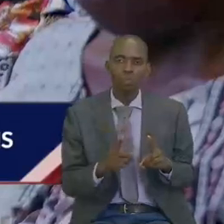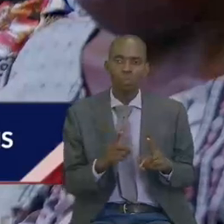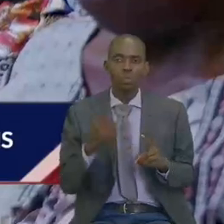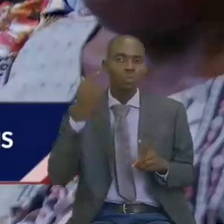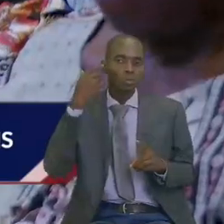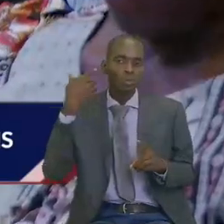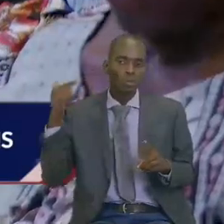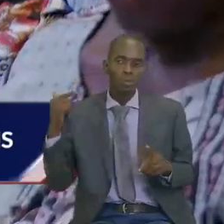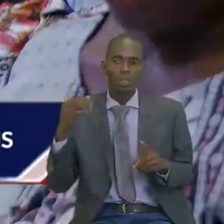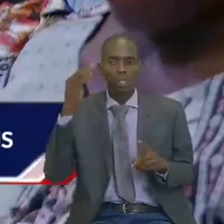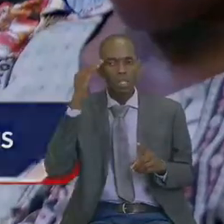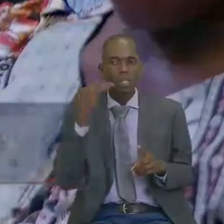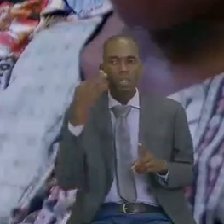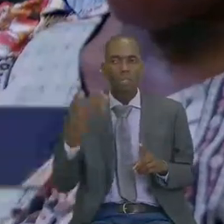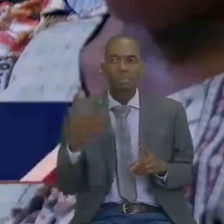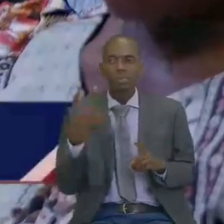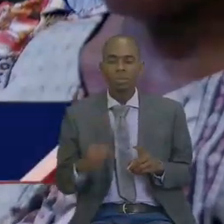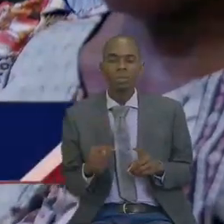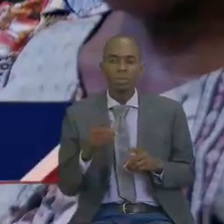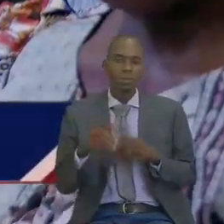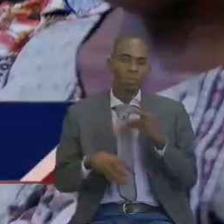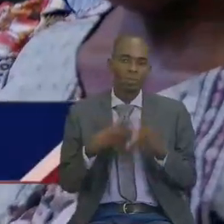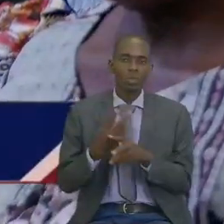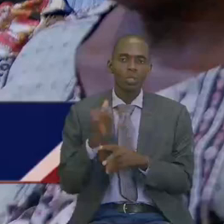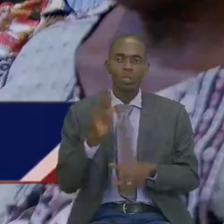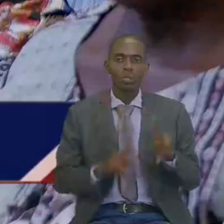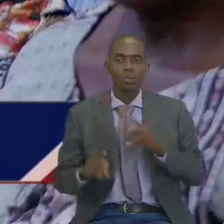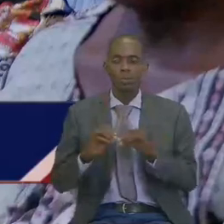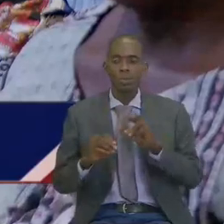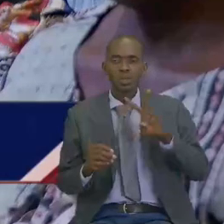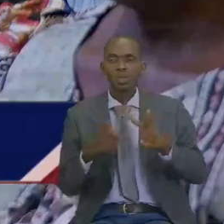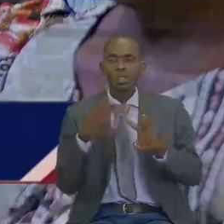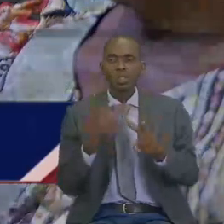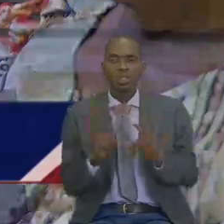nations. 2. Nous allons voir